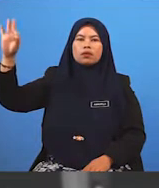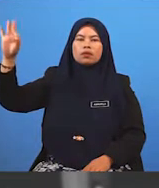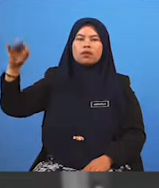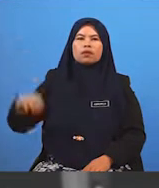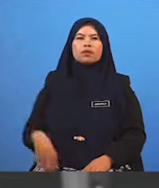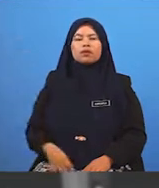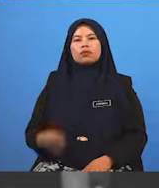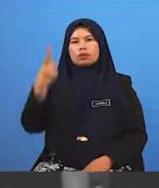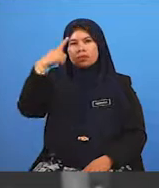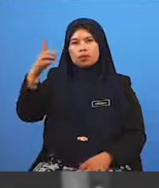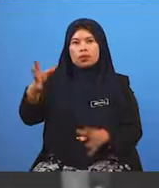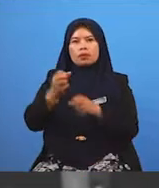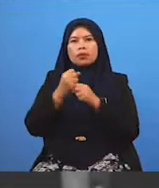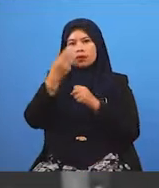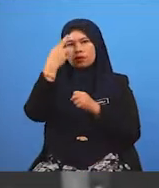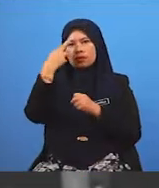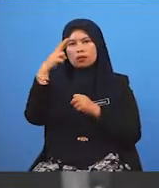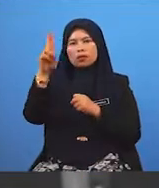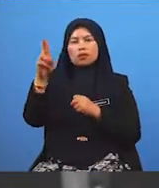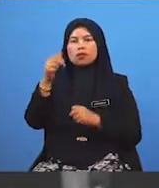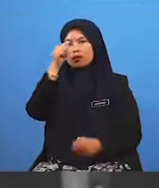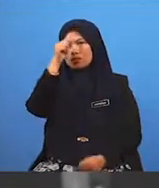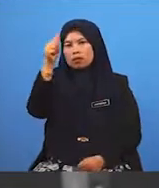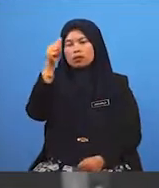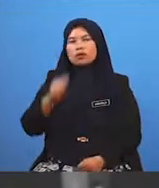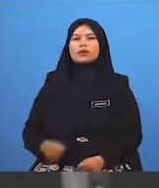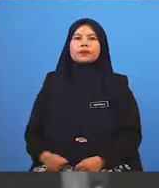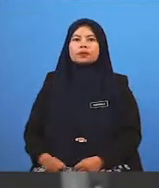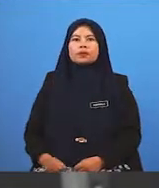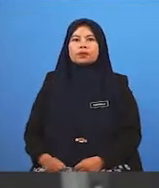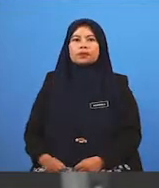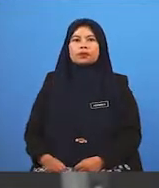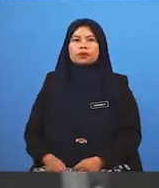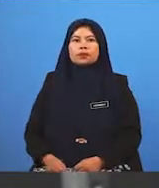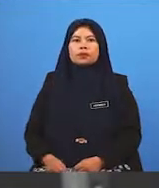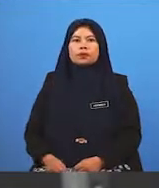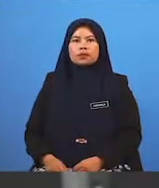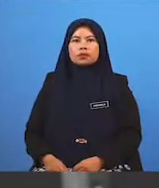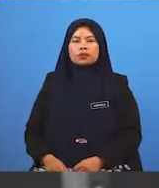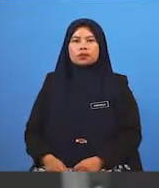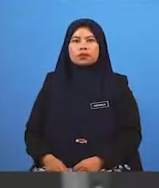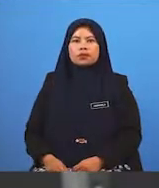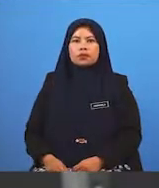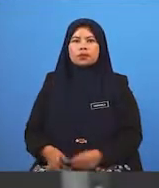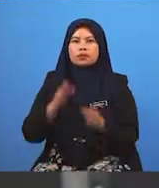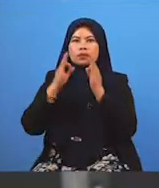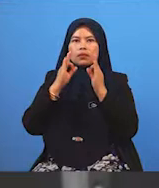Firman Allah dalam surah Ali Imran ayat 104. A'udzu billahi minasyaitonir rajim.